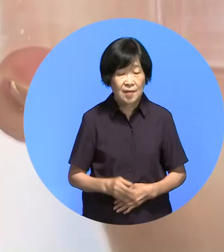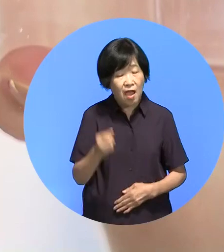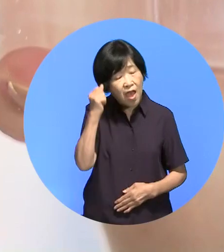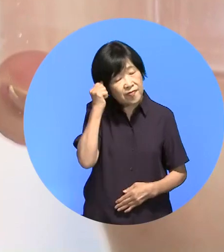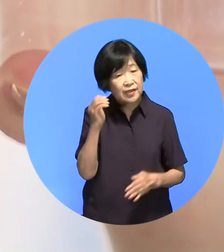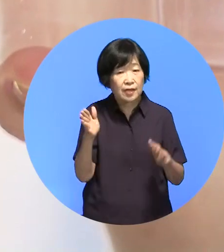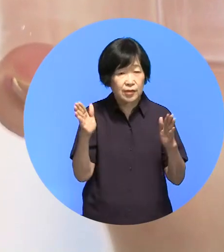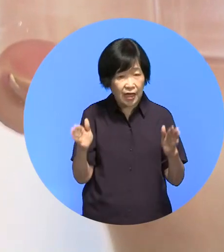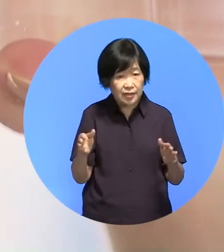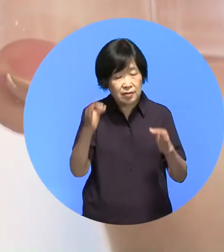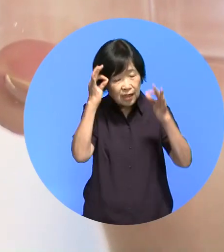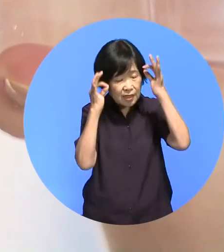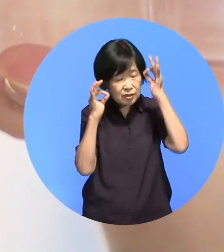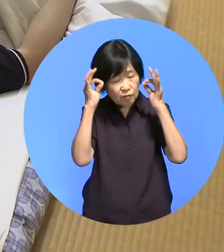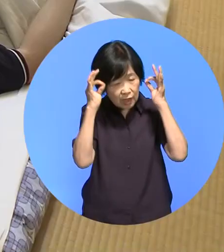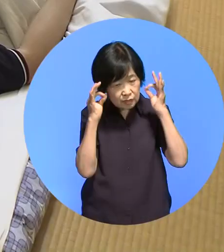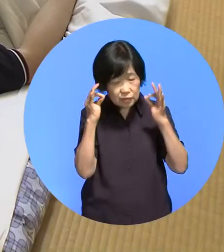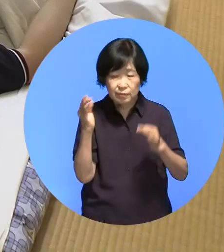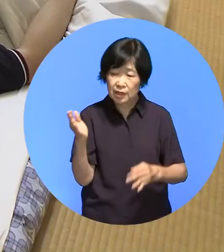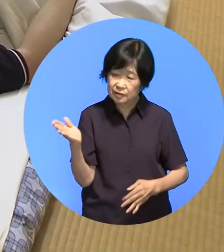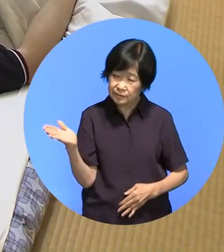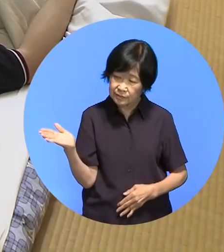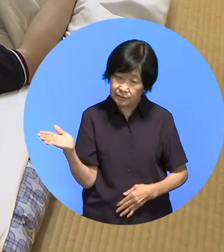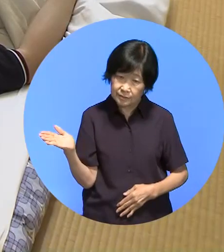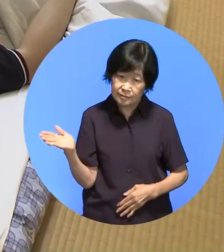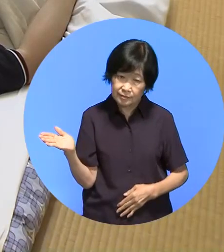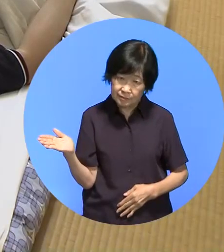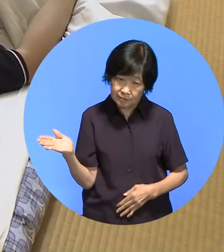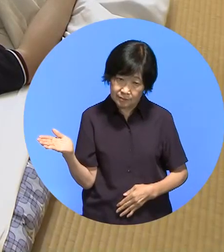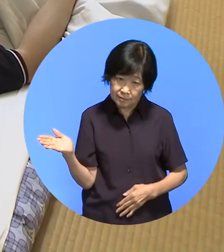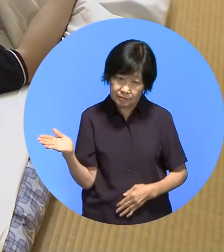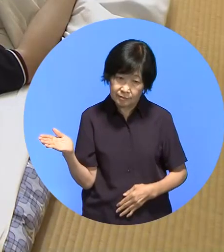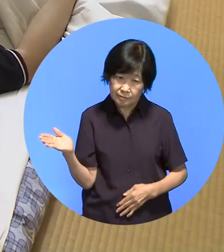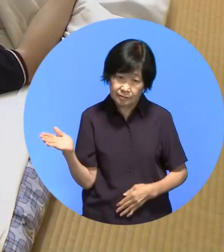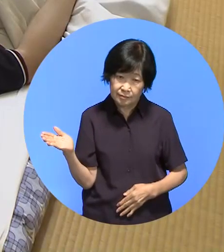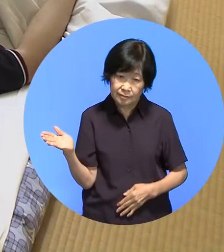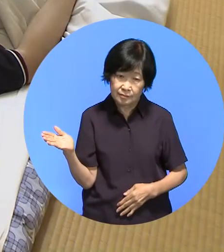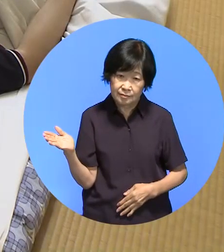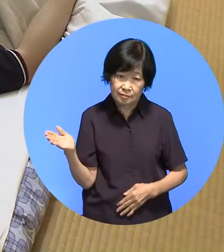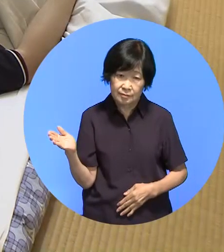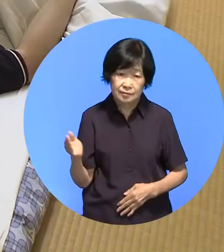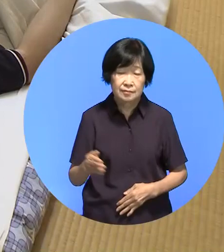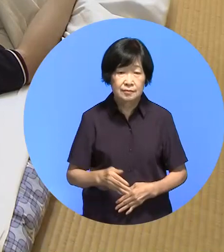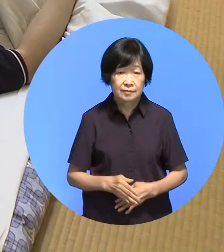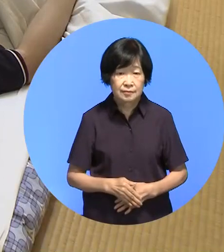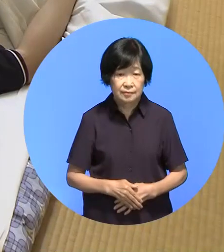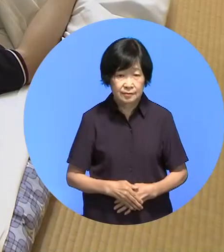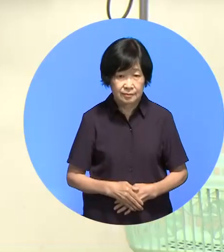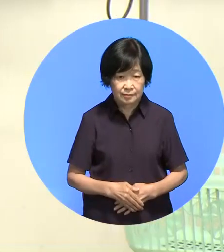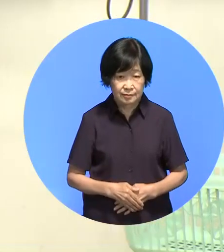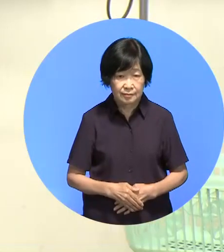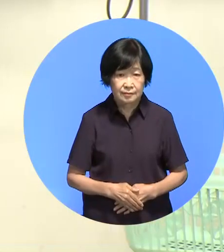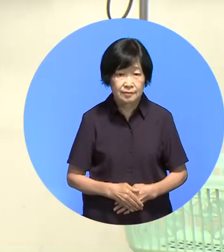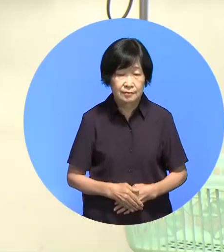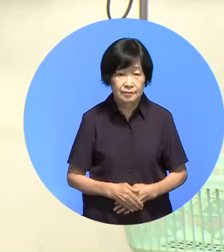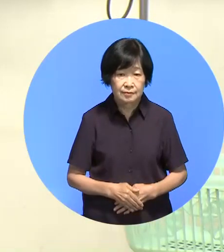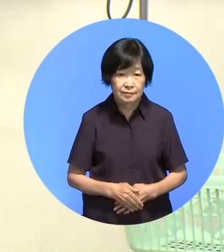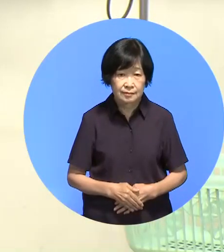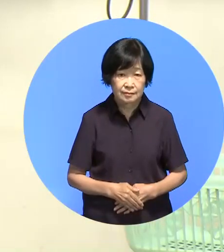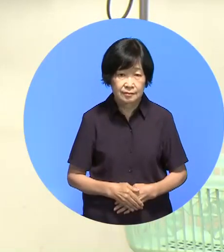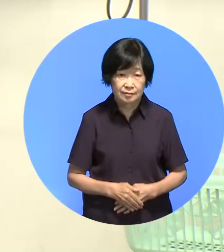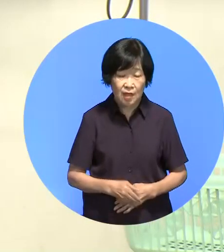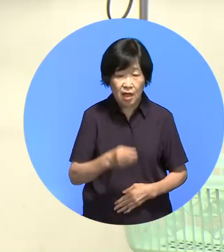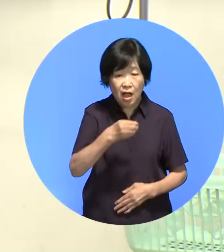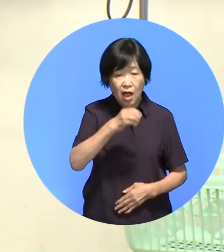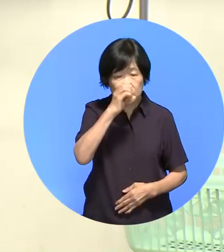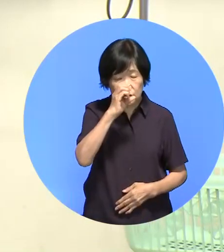。寝ている間に汗をかいていることもありますし、入浴によって汗などで脱水が起きやすくなりますので